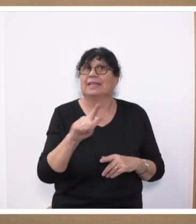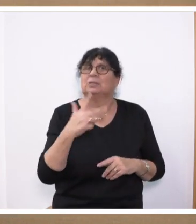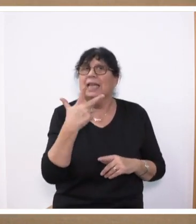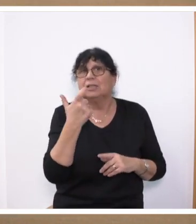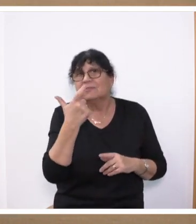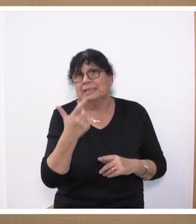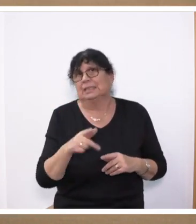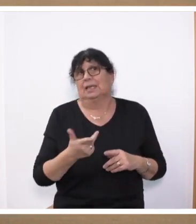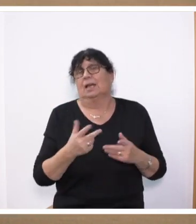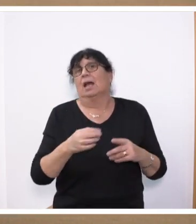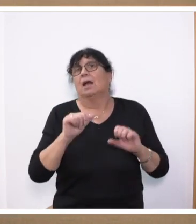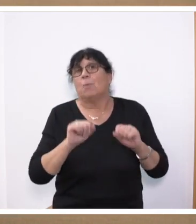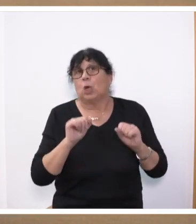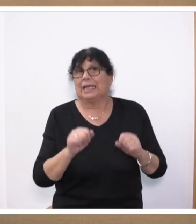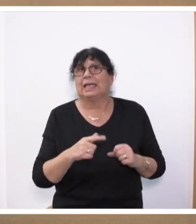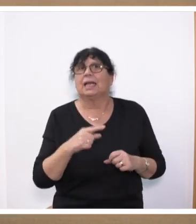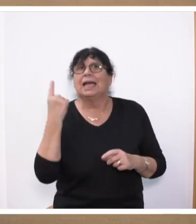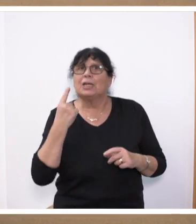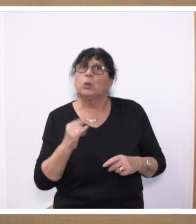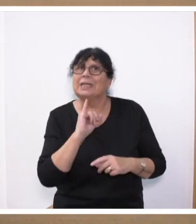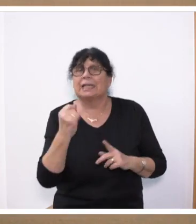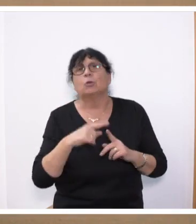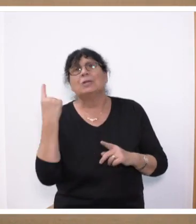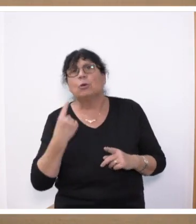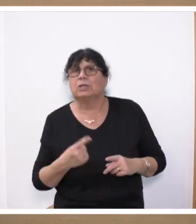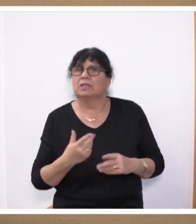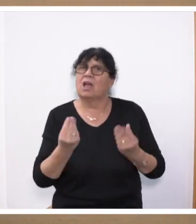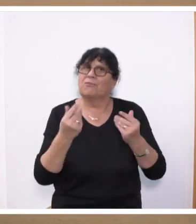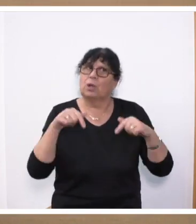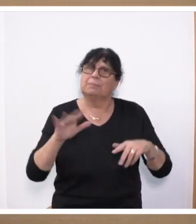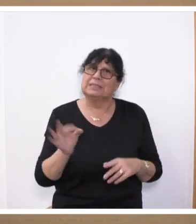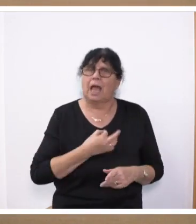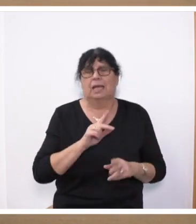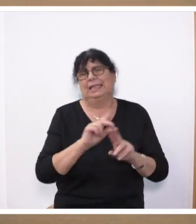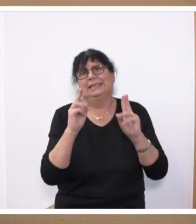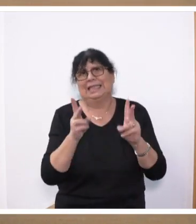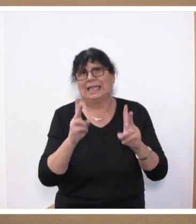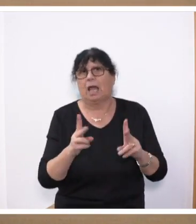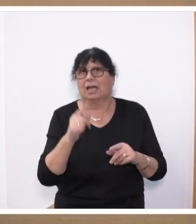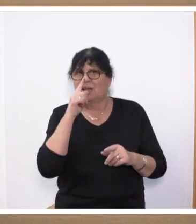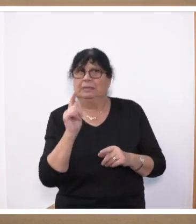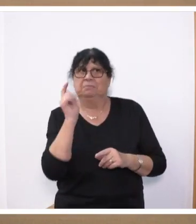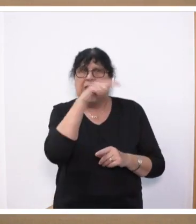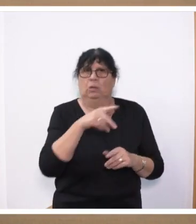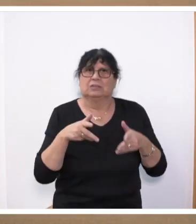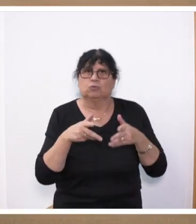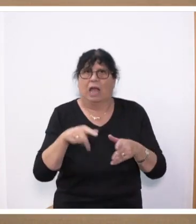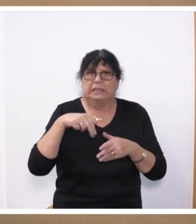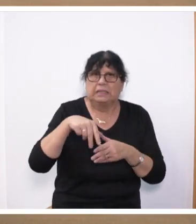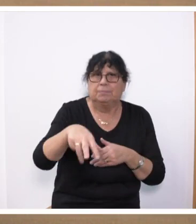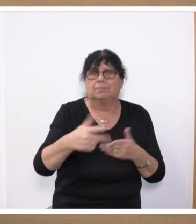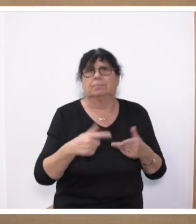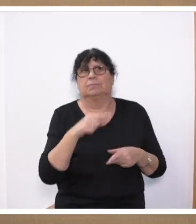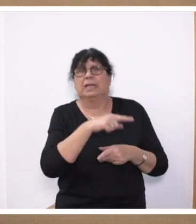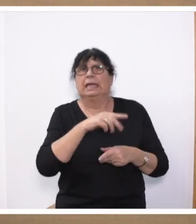Fall. Jüdinnen und Juden fühlen sich im Saarland nach wie vor nicht sicher, wenn sie auf die Straße gehen, wenn sie